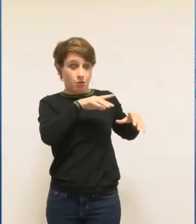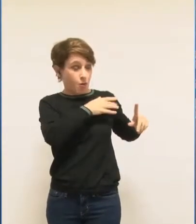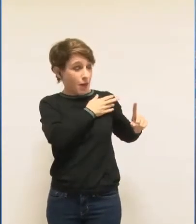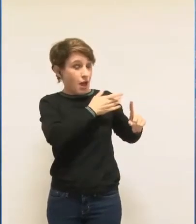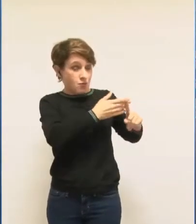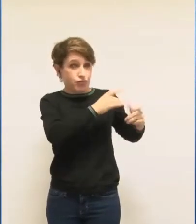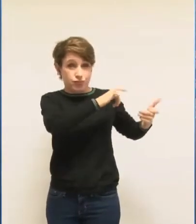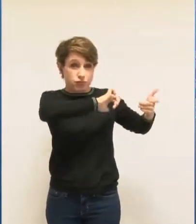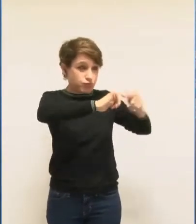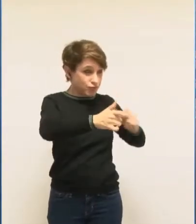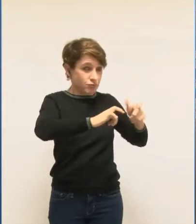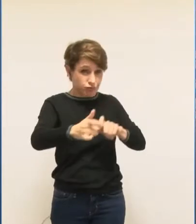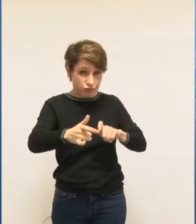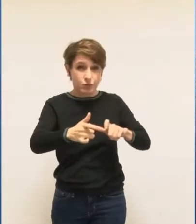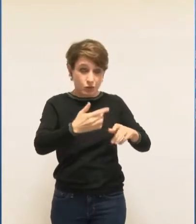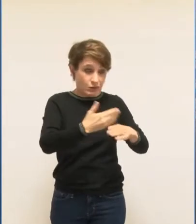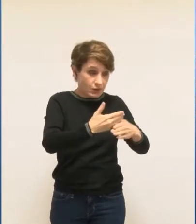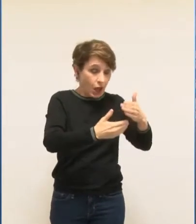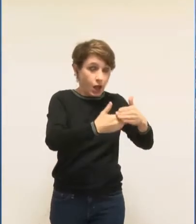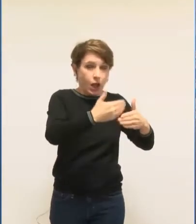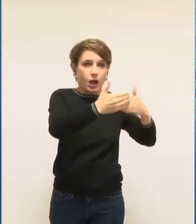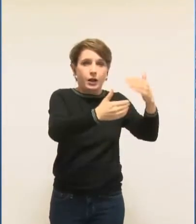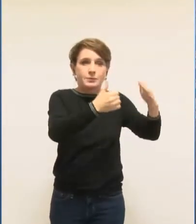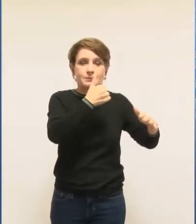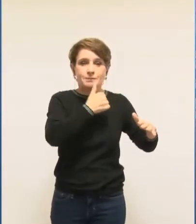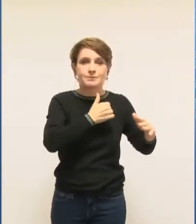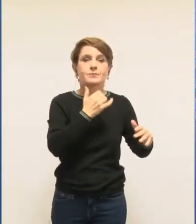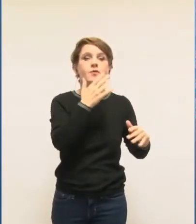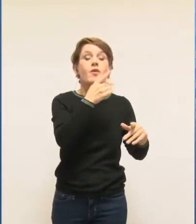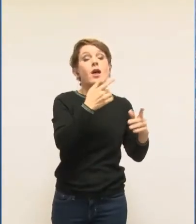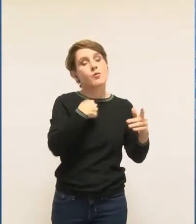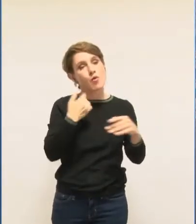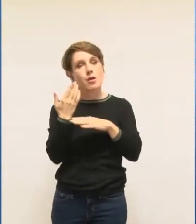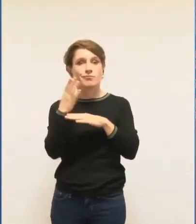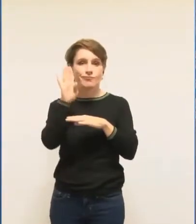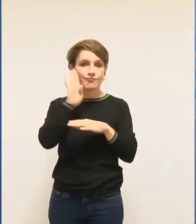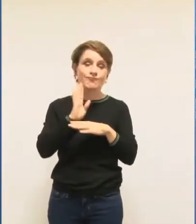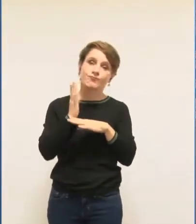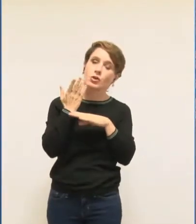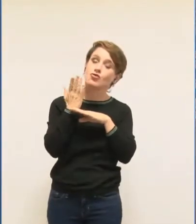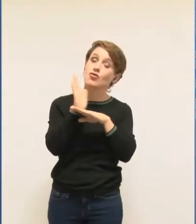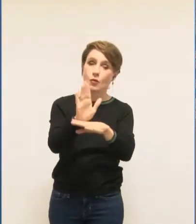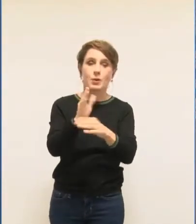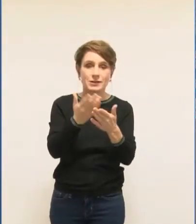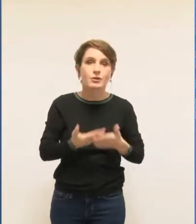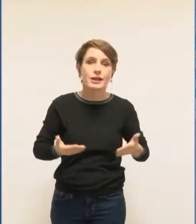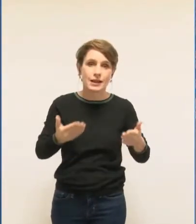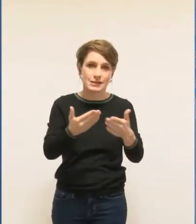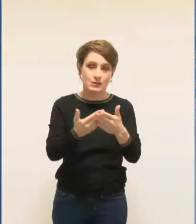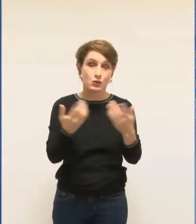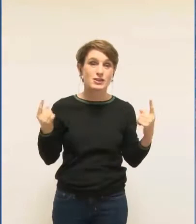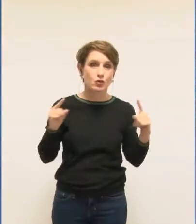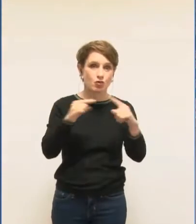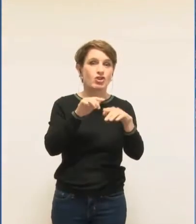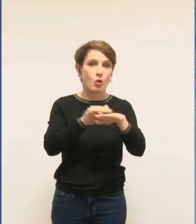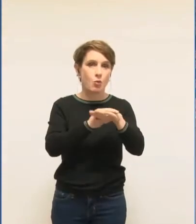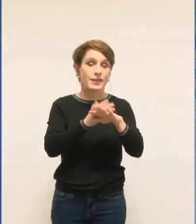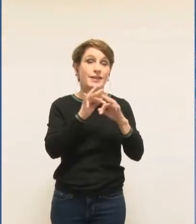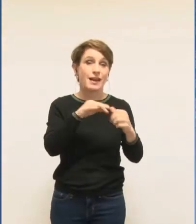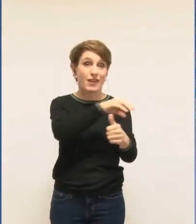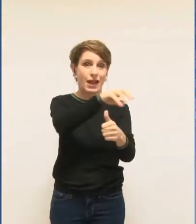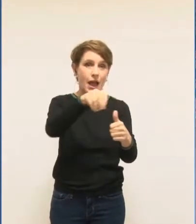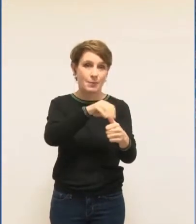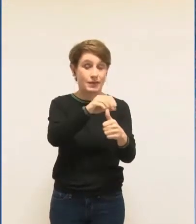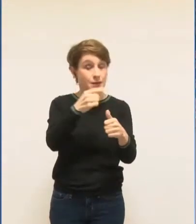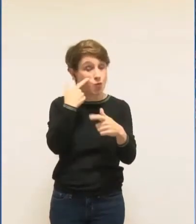Je me permets de vous présenter, en complément des propos de Bernard Macré, la situation géopolitique de l'Arménie et ainsi vous montrer l'importance de